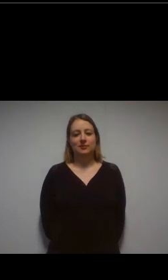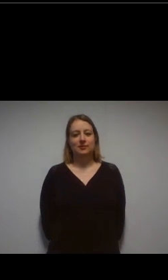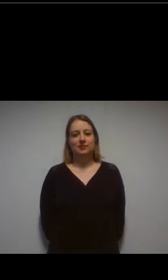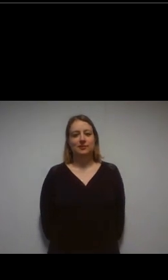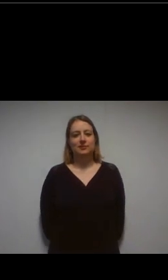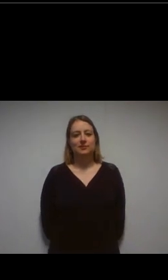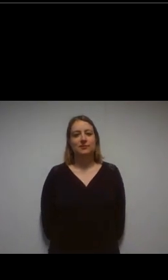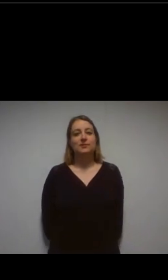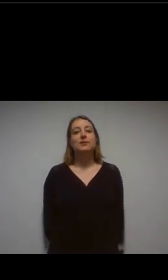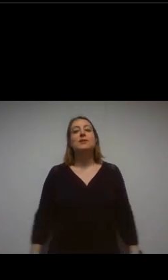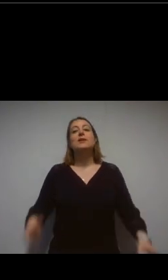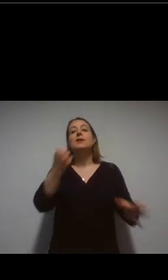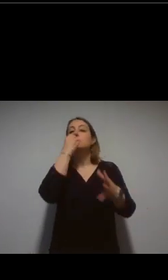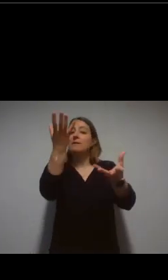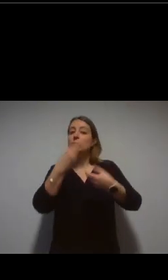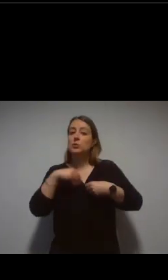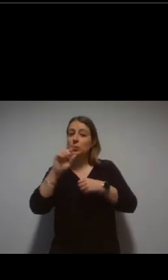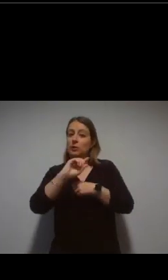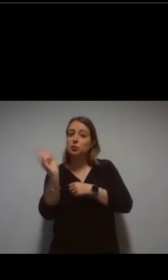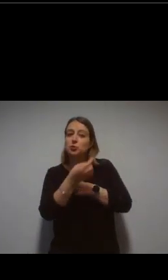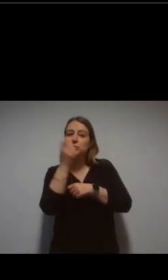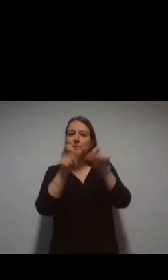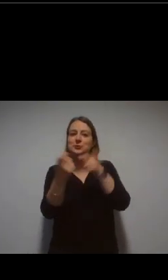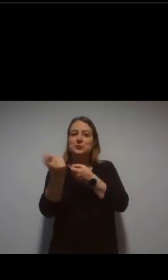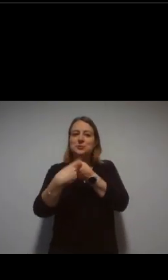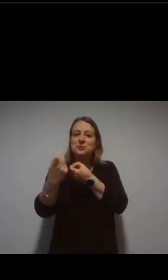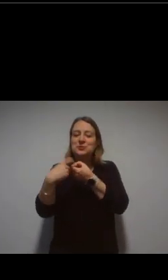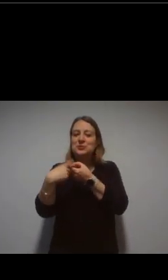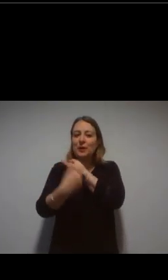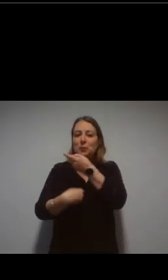Bienvenue à tous ceux qui nous rejoignent.